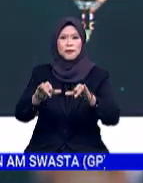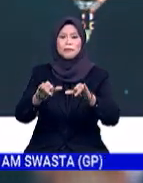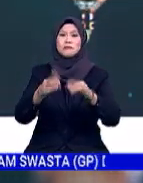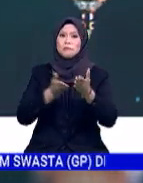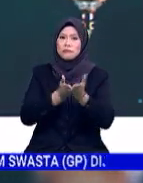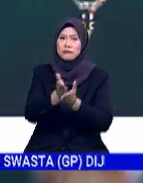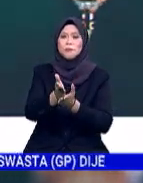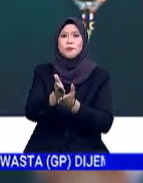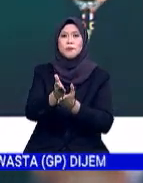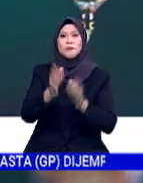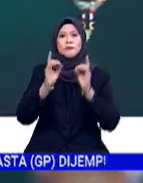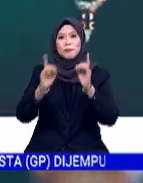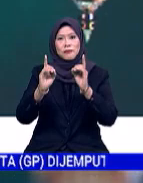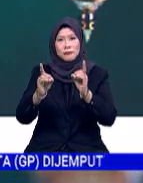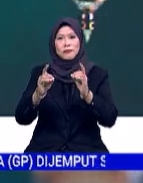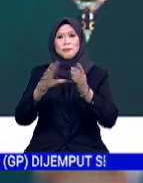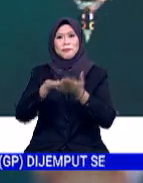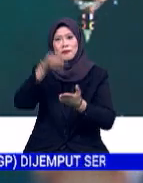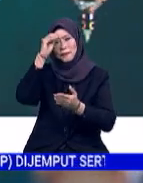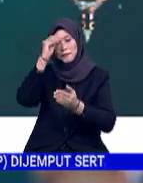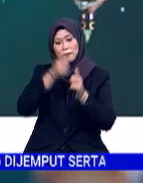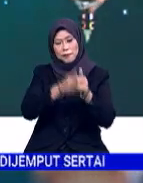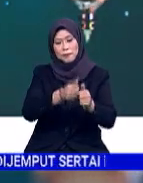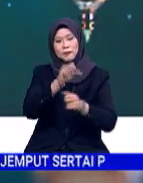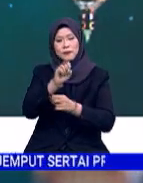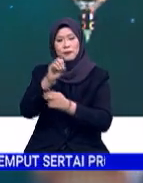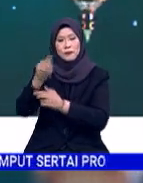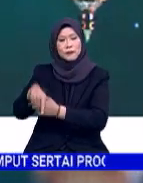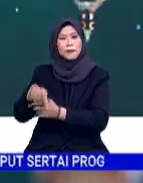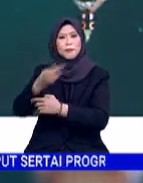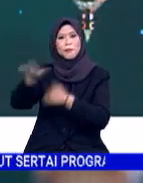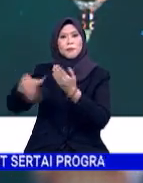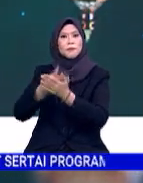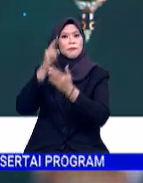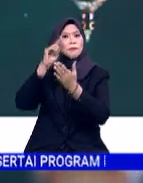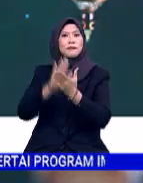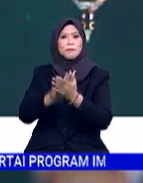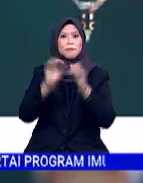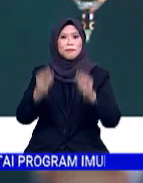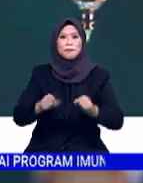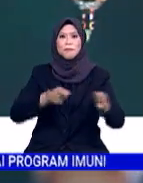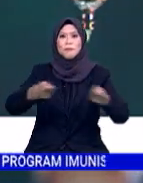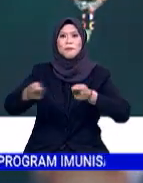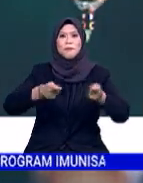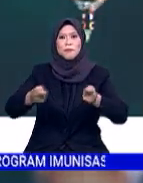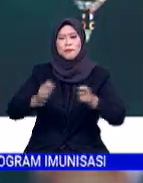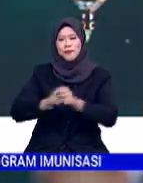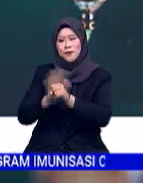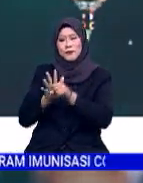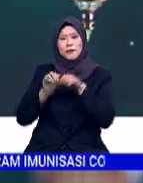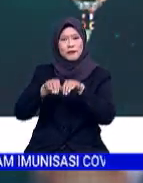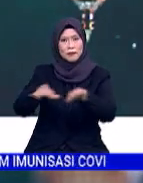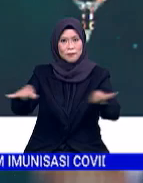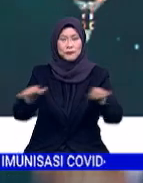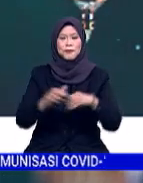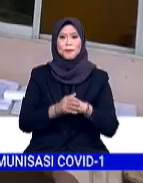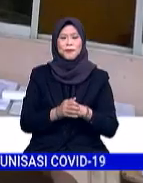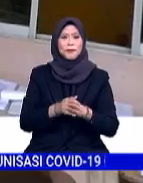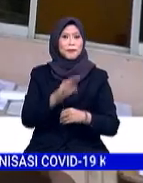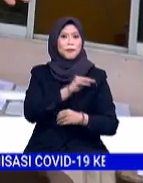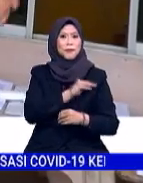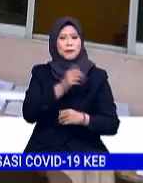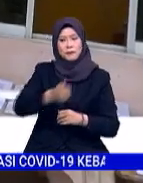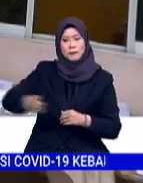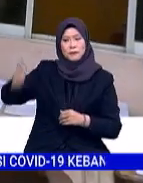persekolahan kerana prosedur operasi standar SOP di sekolah diyakini dapat mengawal penularan covid-19 jelas menteri